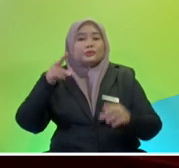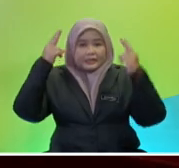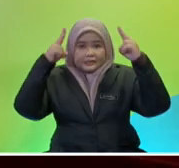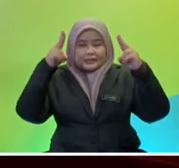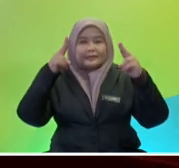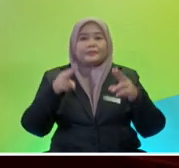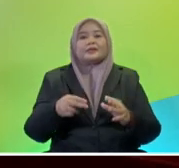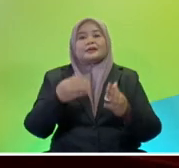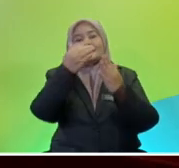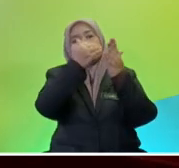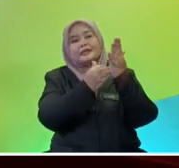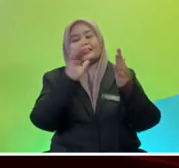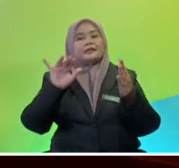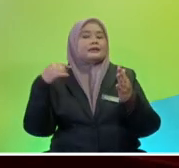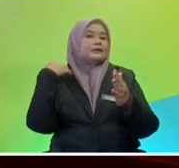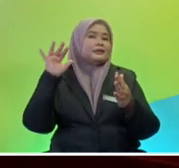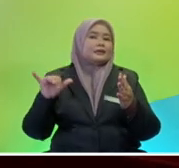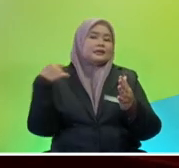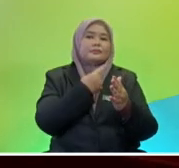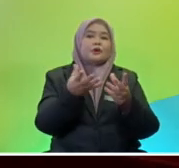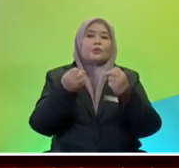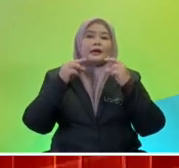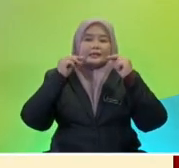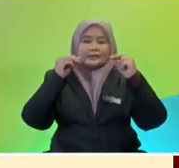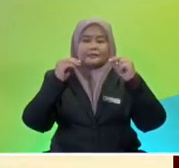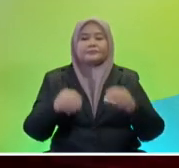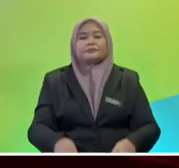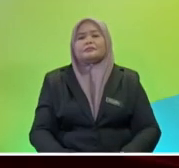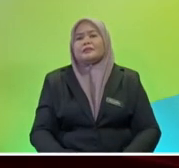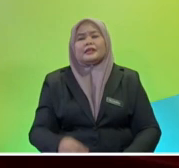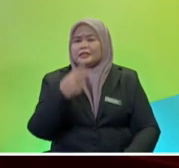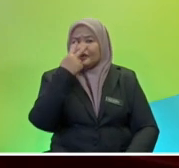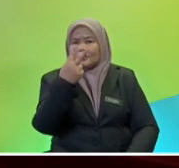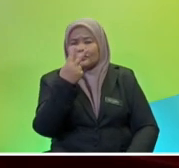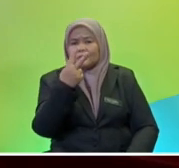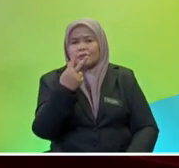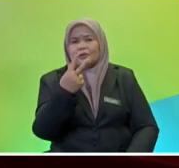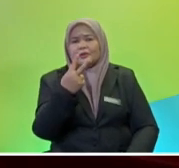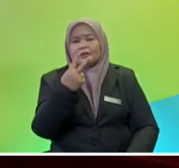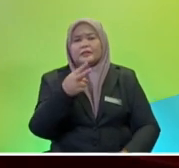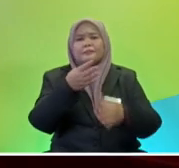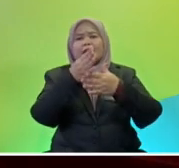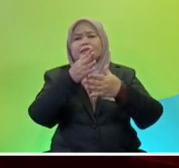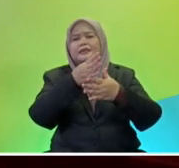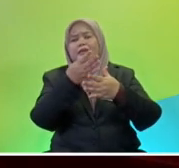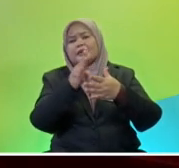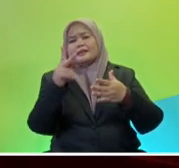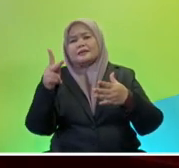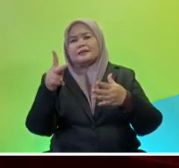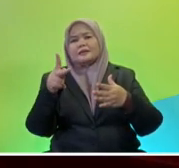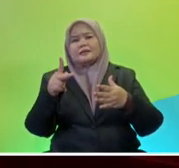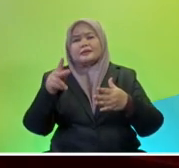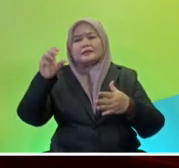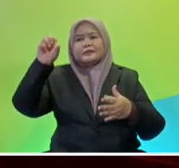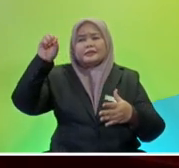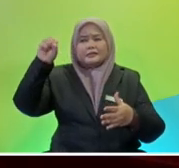belajarnya gitu aja jadi aku gitu pembelajaran ini bingung kita bahagiakan pelajaran ini